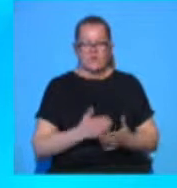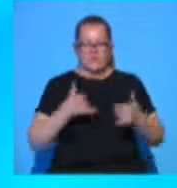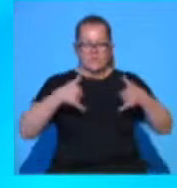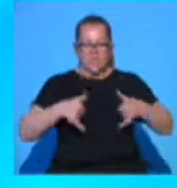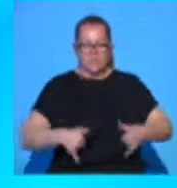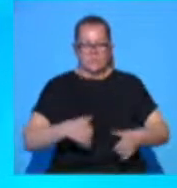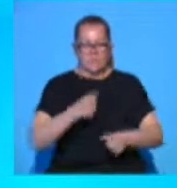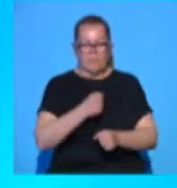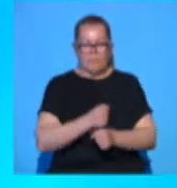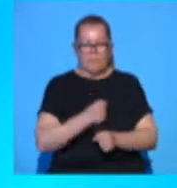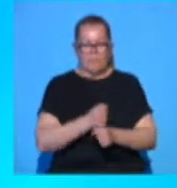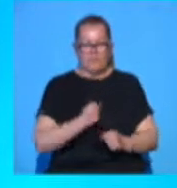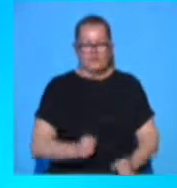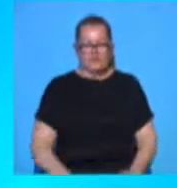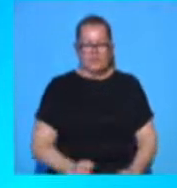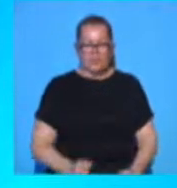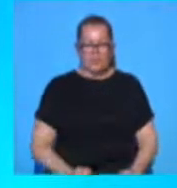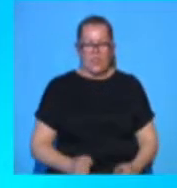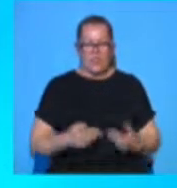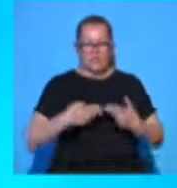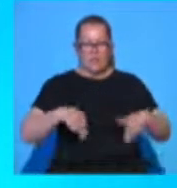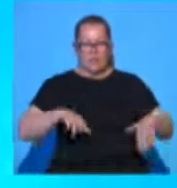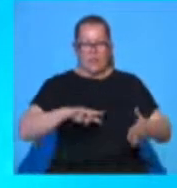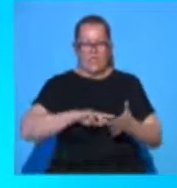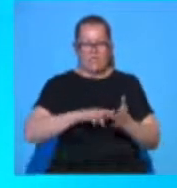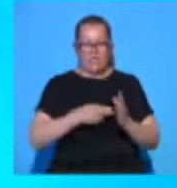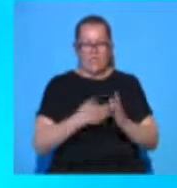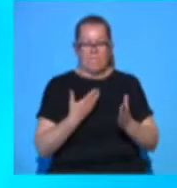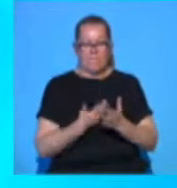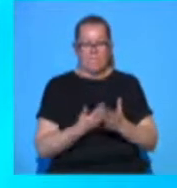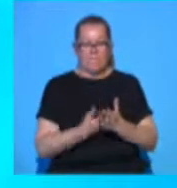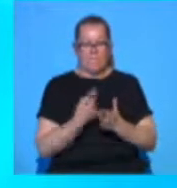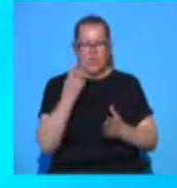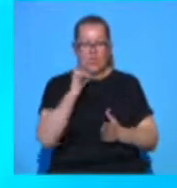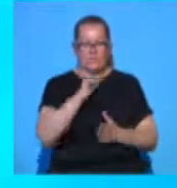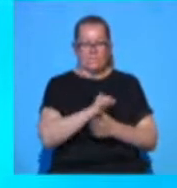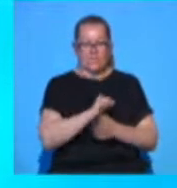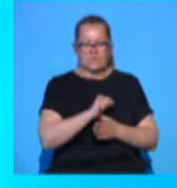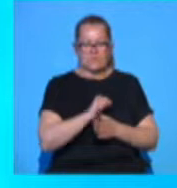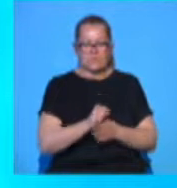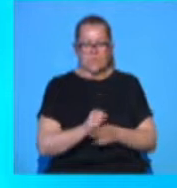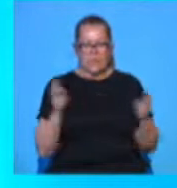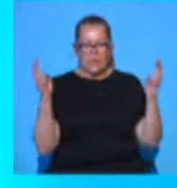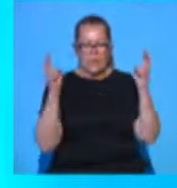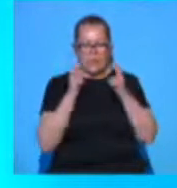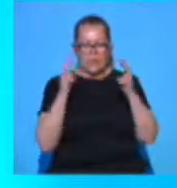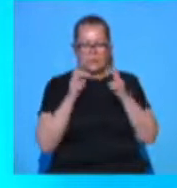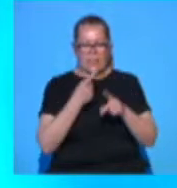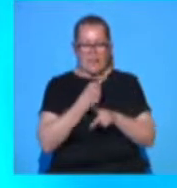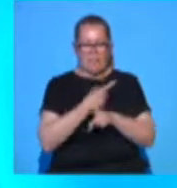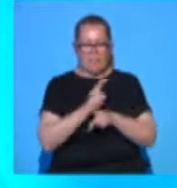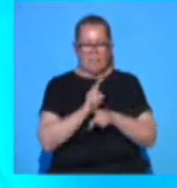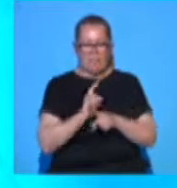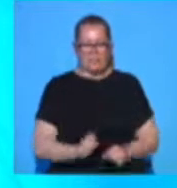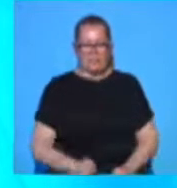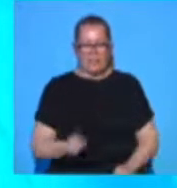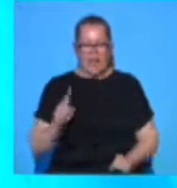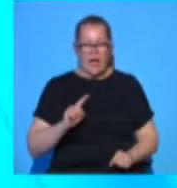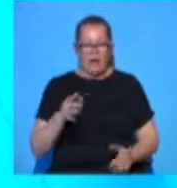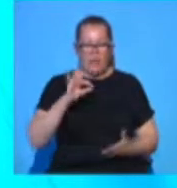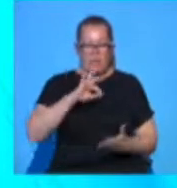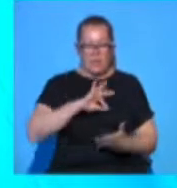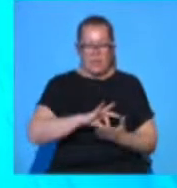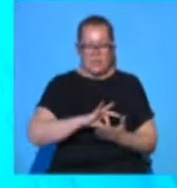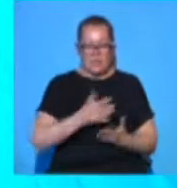decis ca de astăzi angajații săi să intre în șomaș tehnic timp de o săptămână din cauza crizei semiconductorilor care